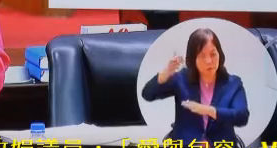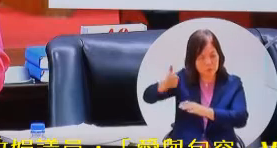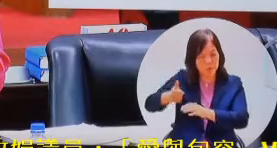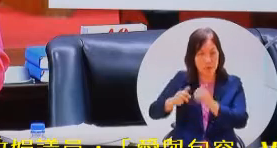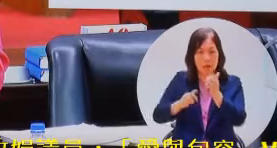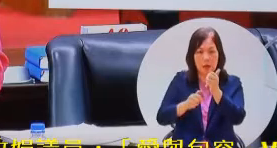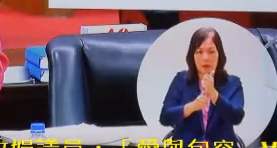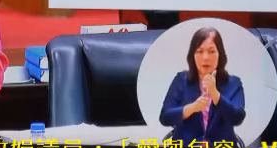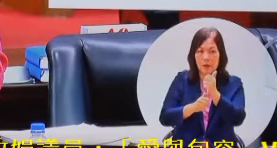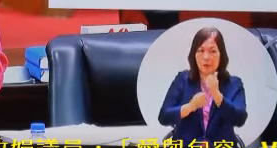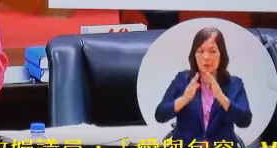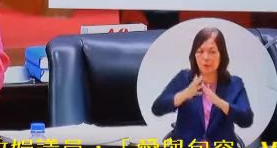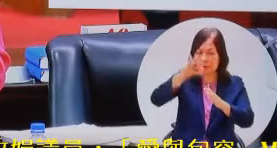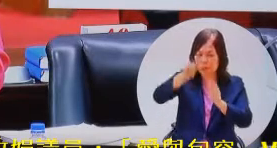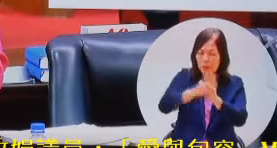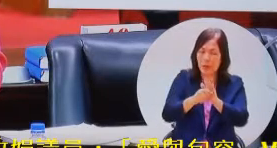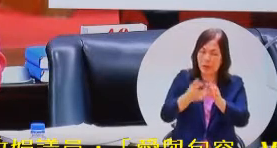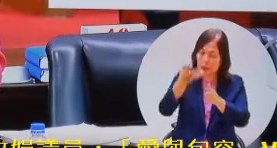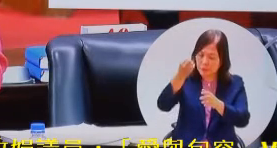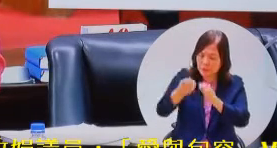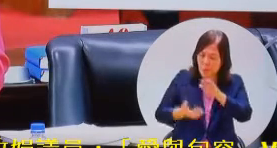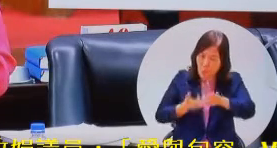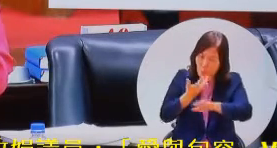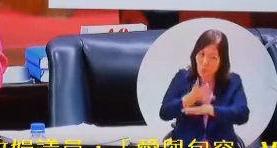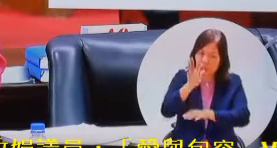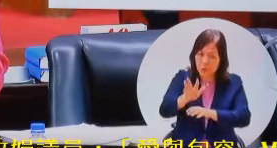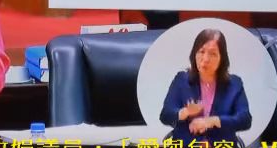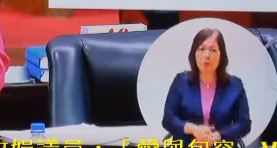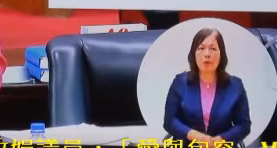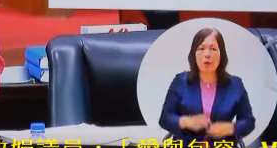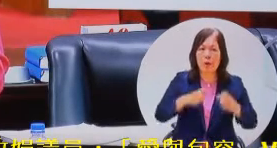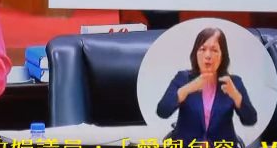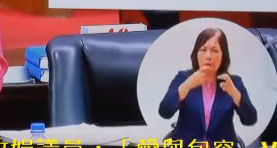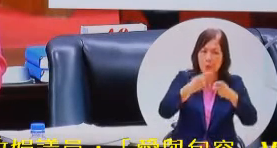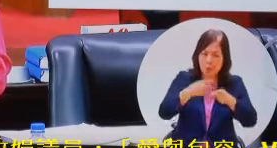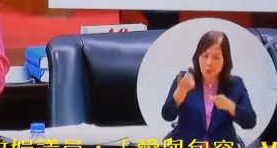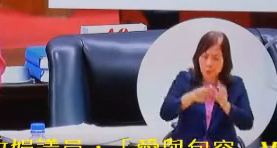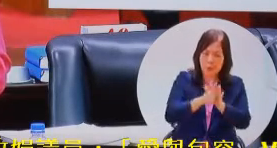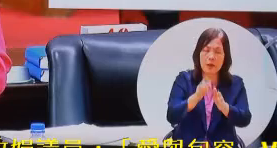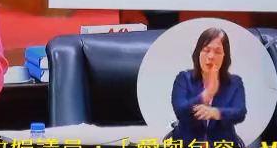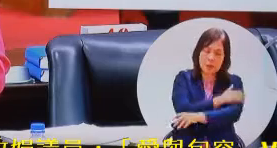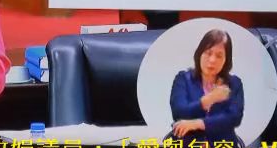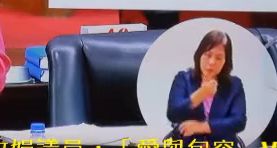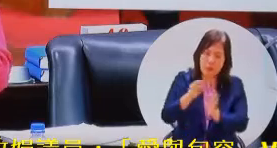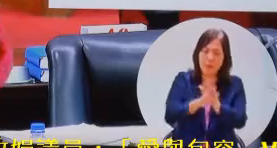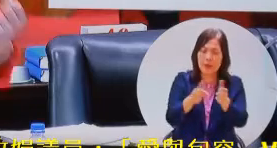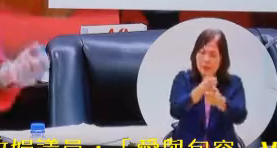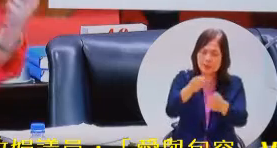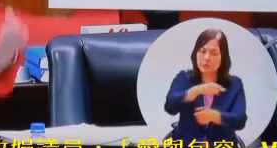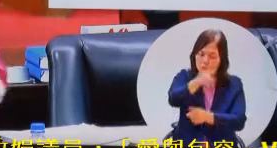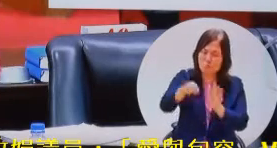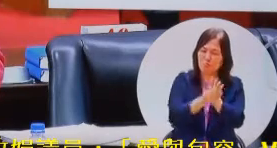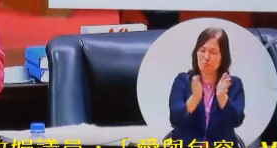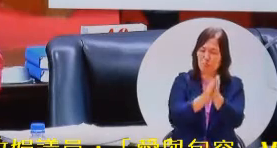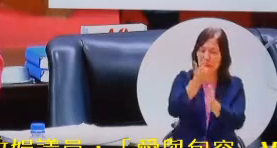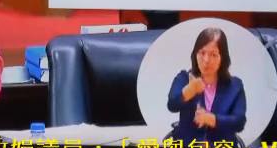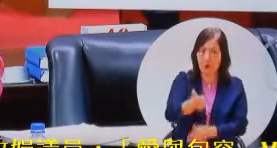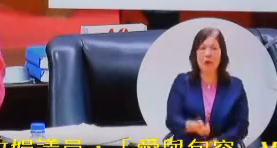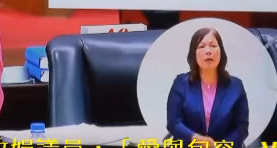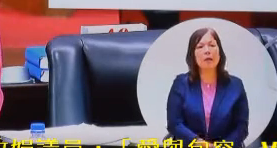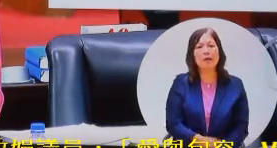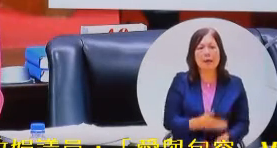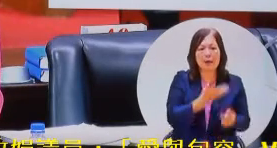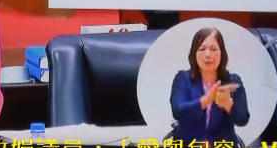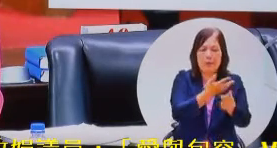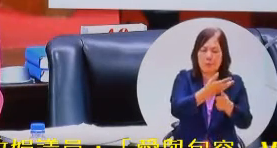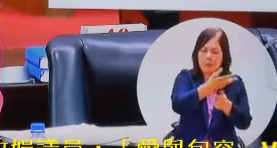还有几个我们工作的几个包括我们的业务跟财务，谢谢你们，你们真的太棒了，你们给我们高雄市民充满希